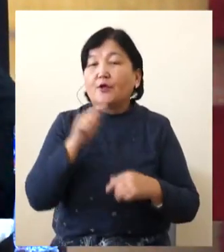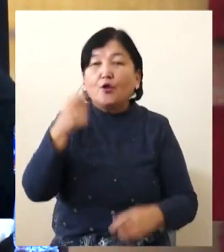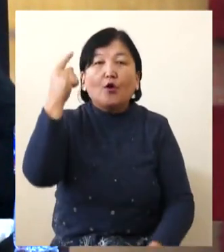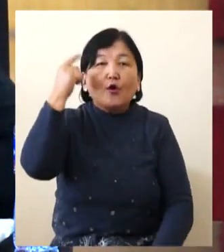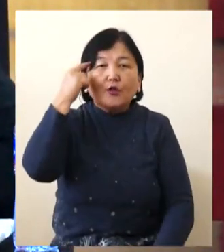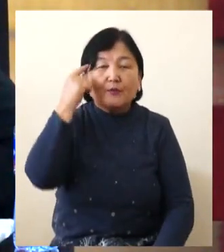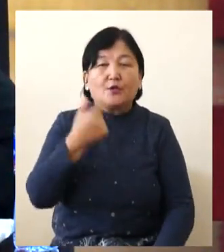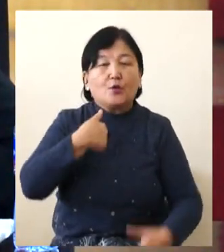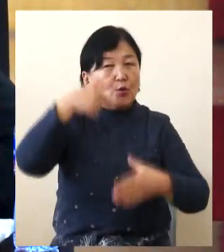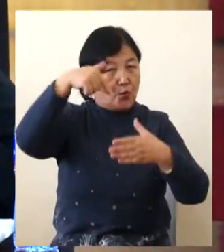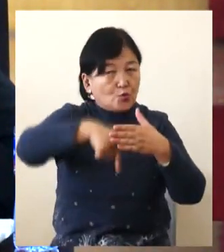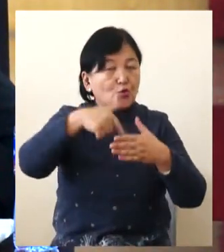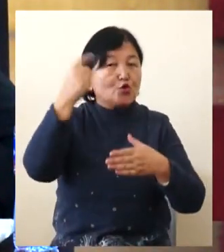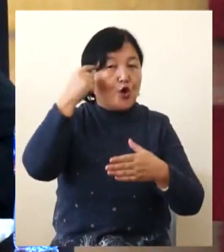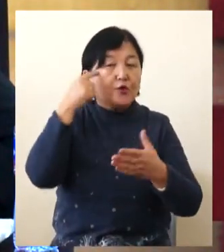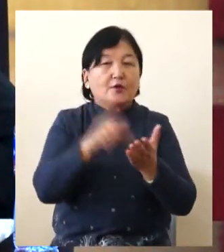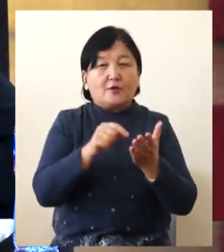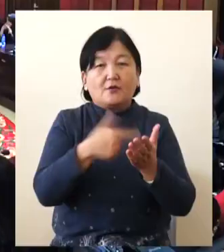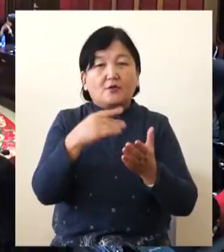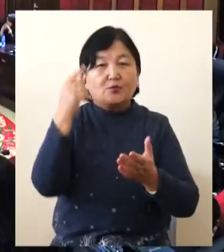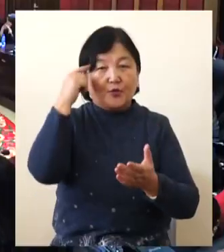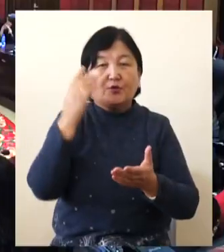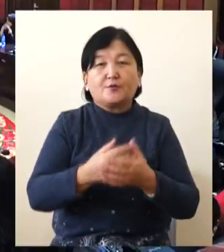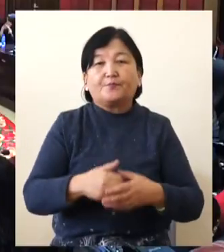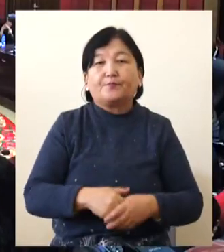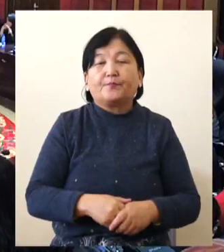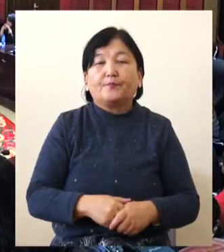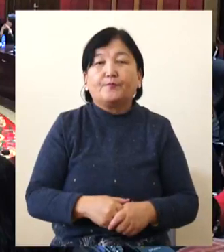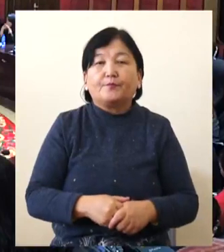Энэ ойлголт тэгэд гүнзгийрүүлэх нь зөв болов уу гэж бодож байна да.